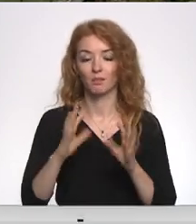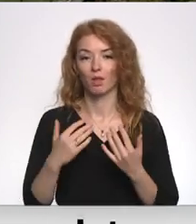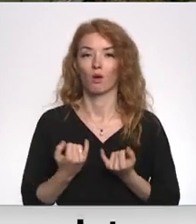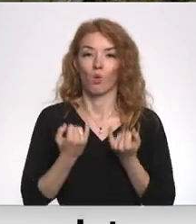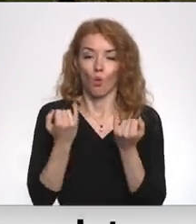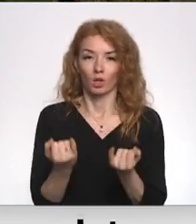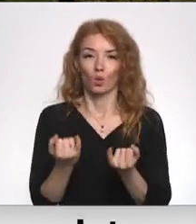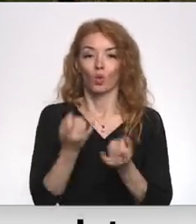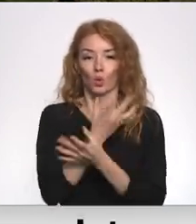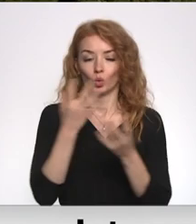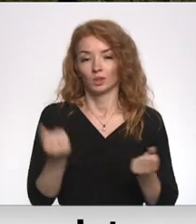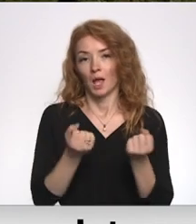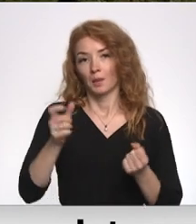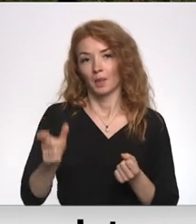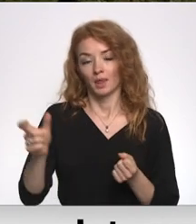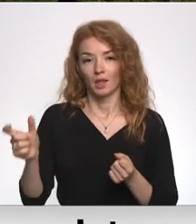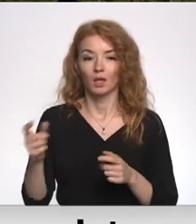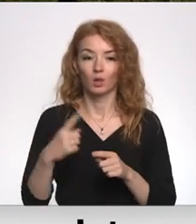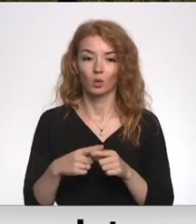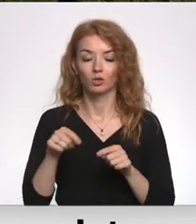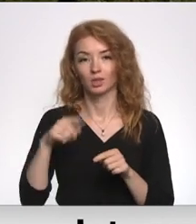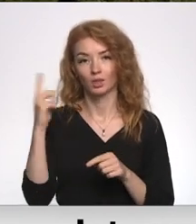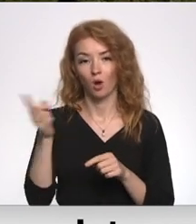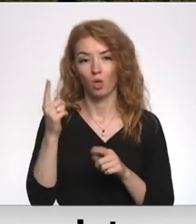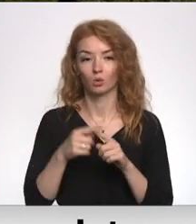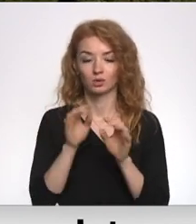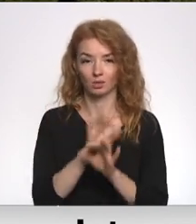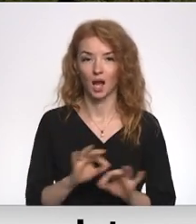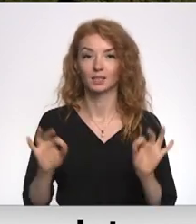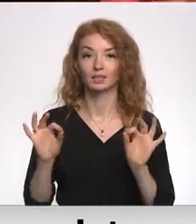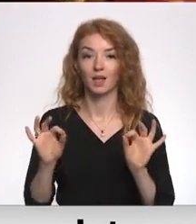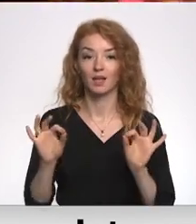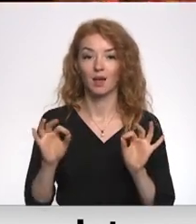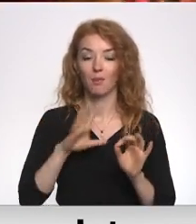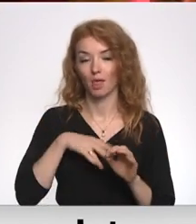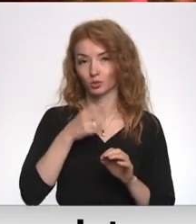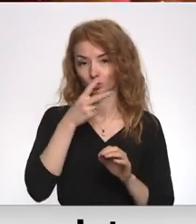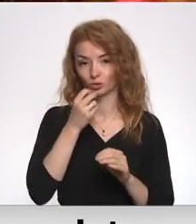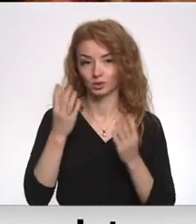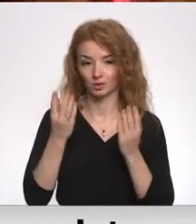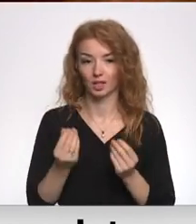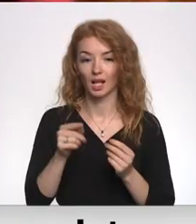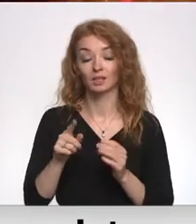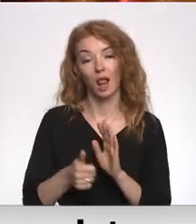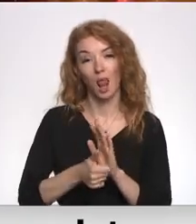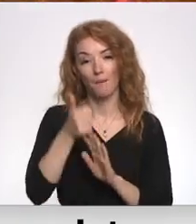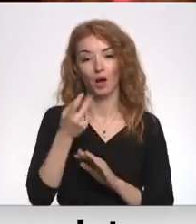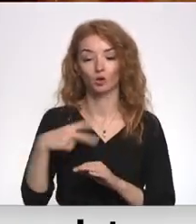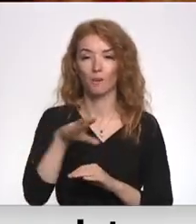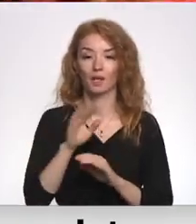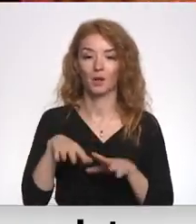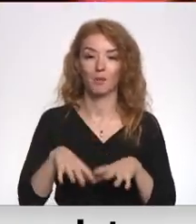gūdu kultūras darbiņīkim itamā saulainajā un skaistajā piecpušdīņā. Tas ir labokīs, ko varam